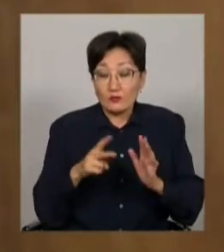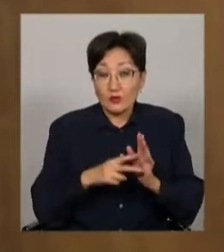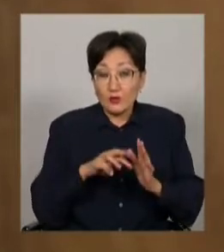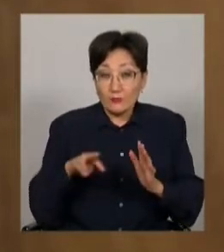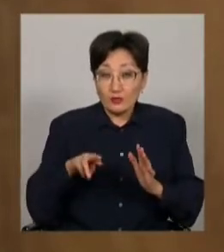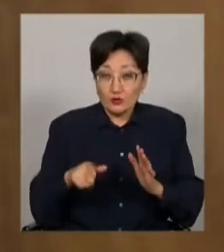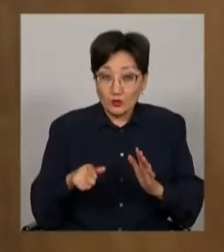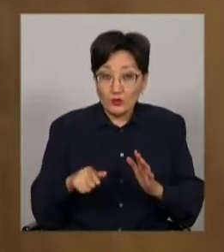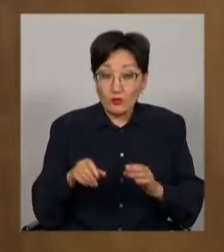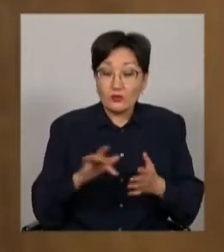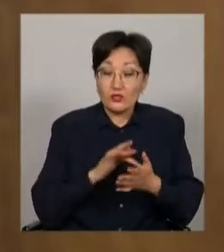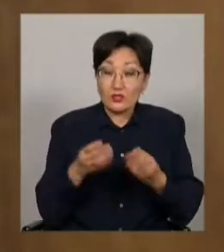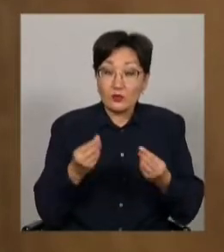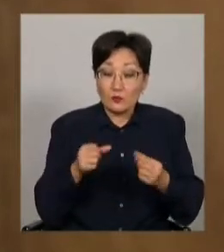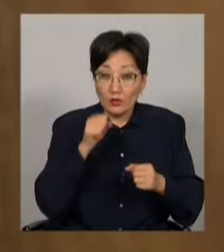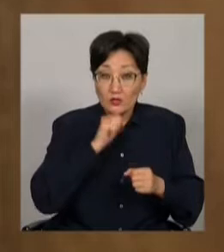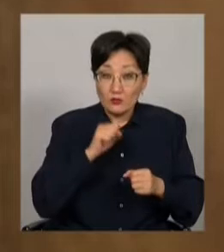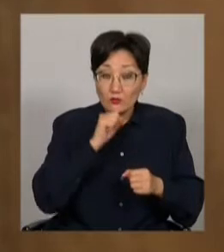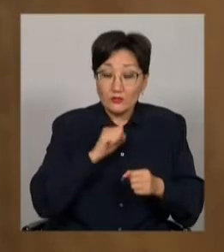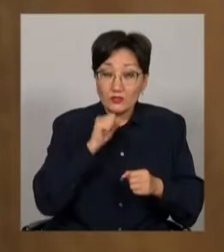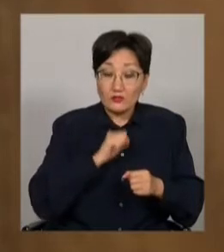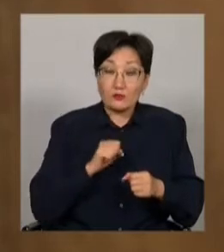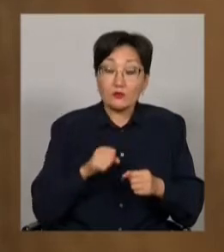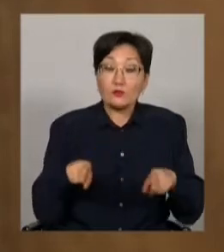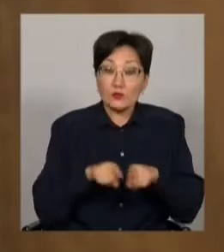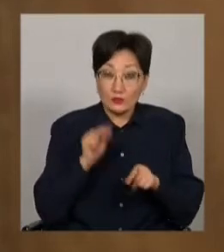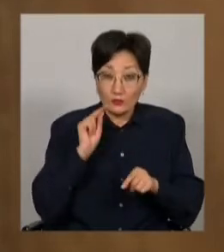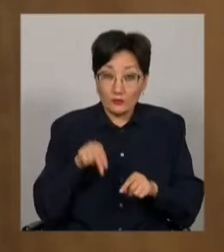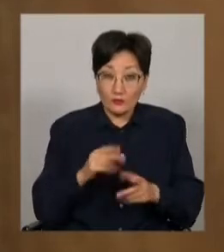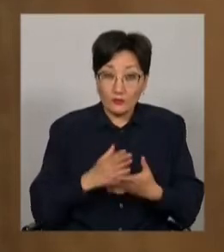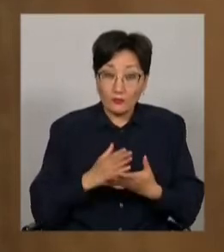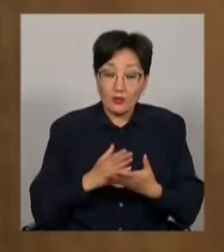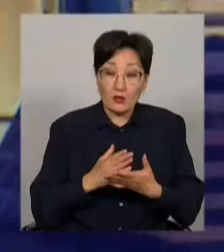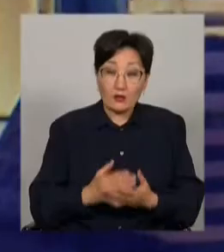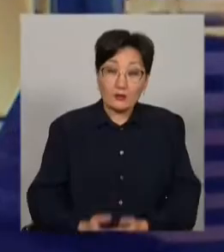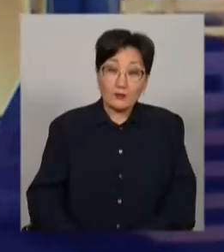миллион теңге бюджет қаражатын заңсыз жымқырған деген күдікке ілінді.